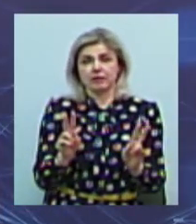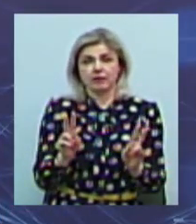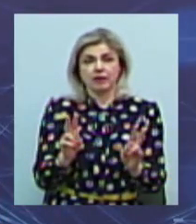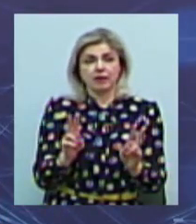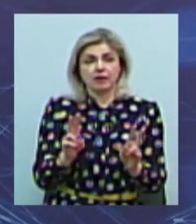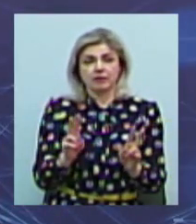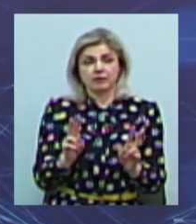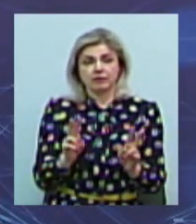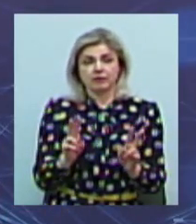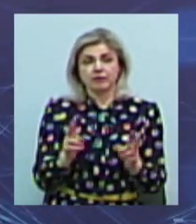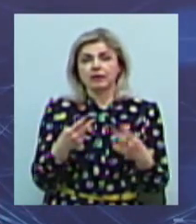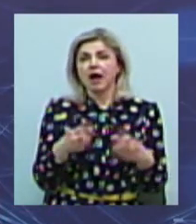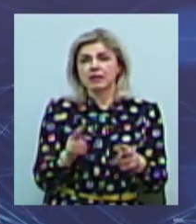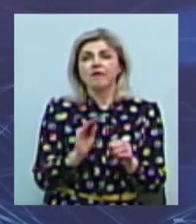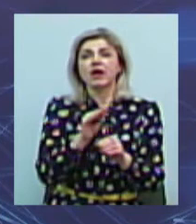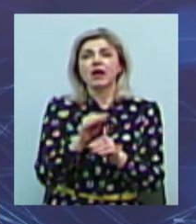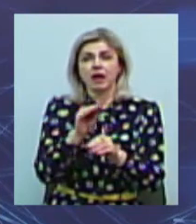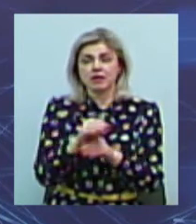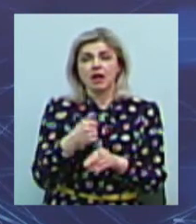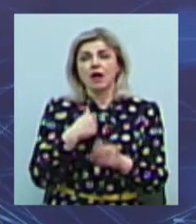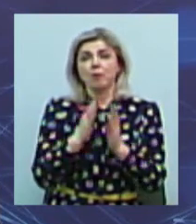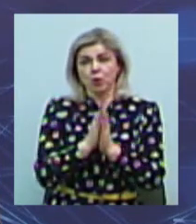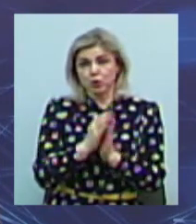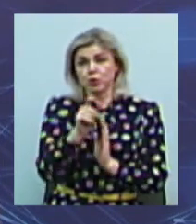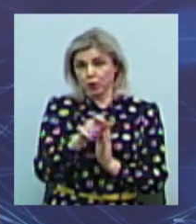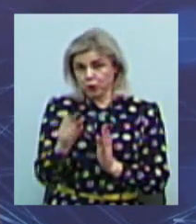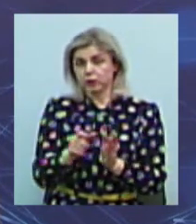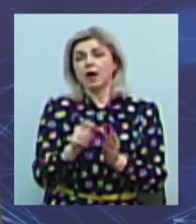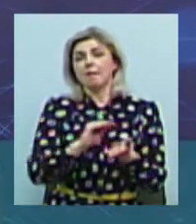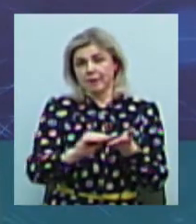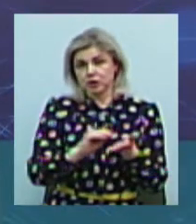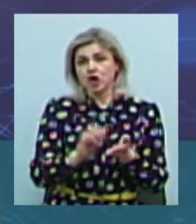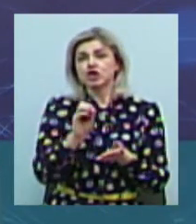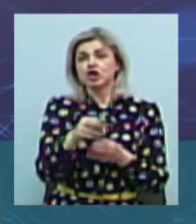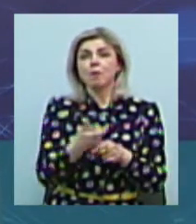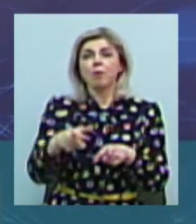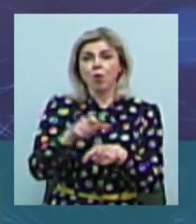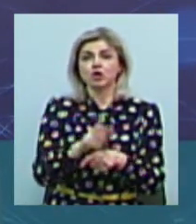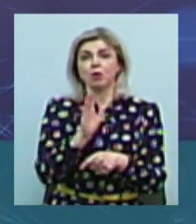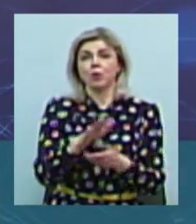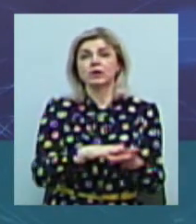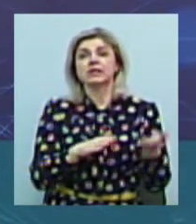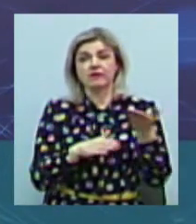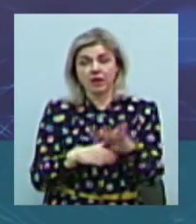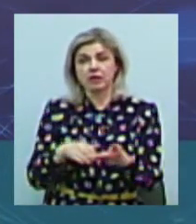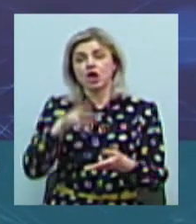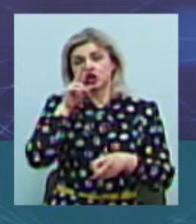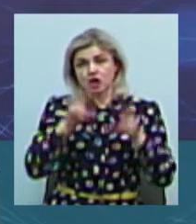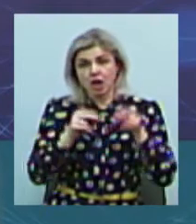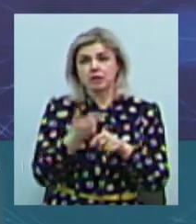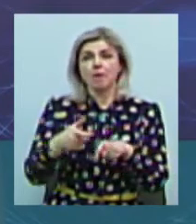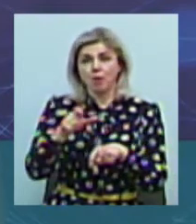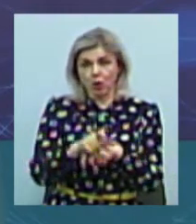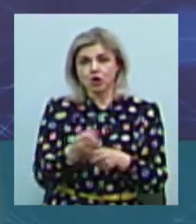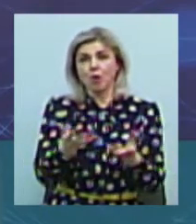Тому, ну, я вас прошу, люди, пишіть. І чим більше буде звернень, тим більше шансів отримати субвенцію саме на